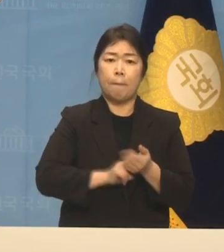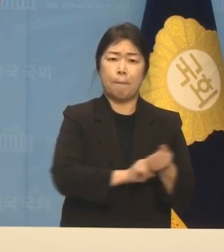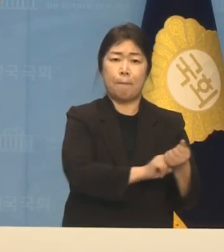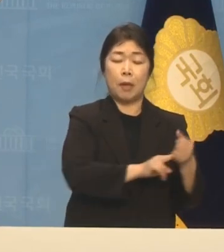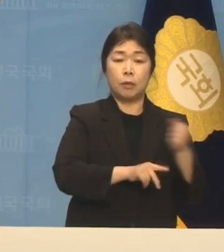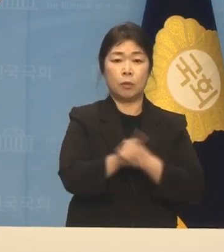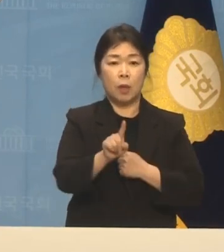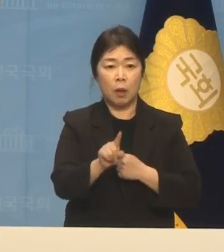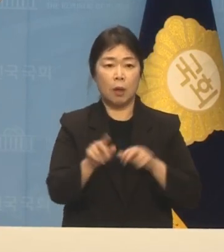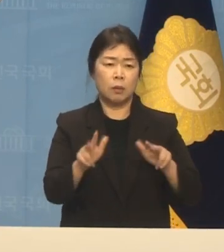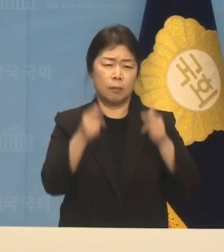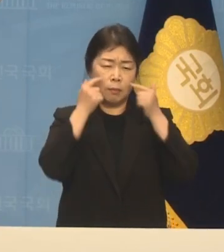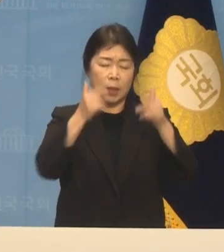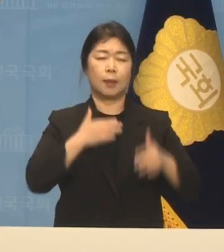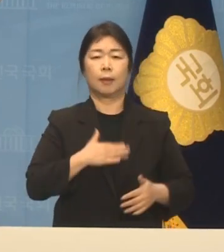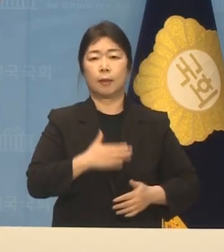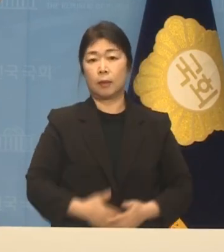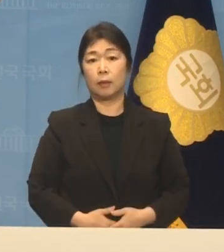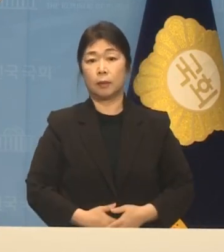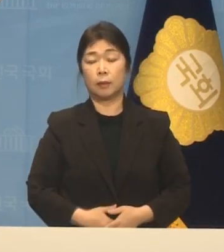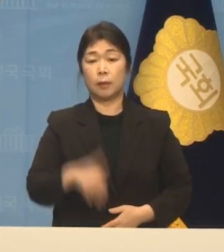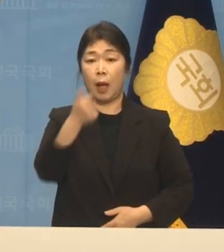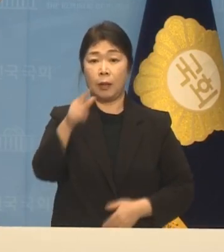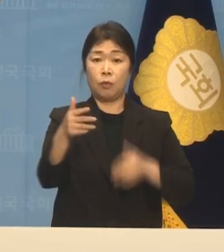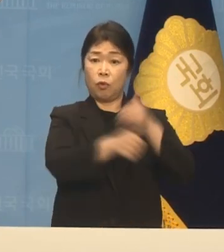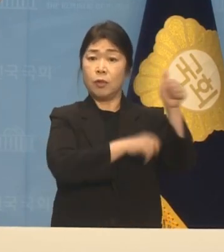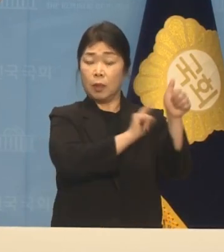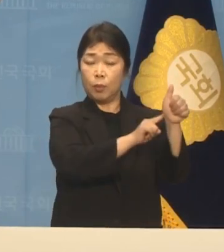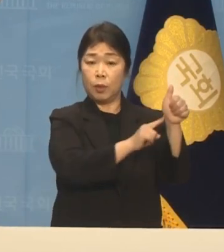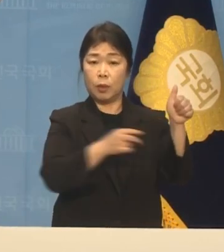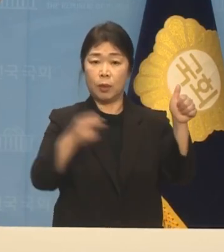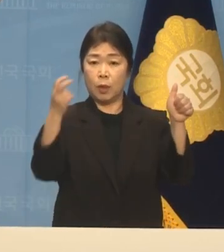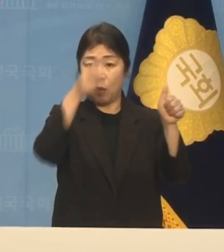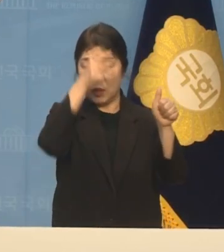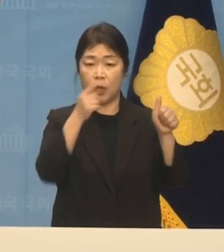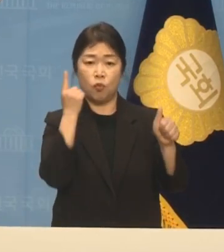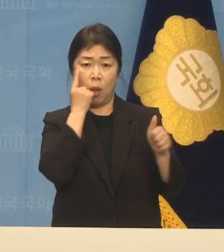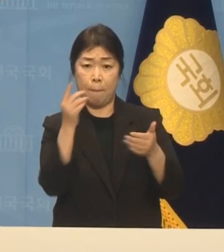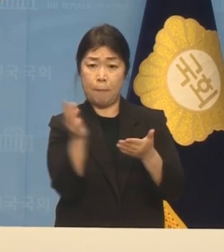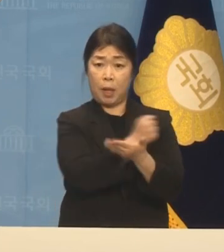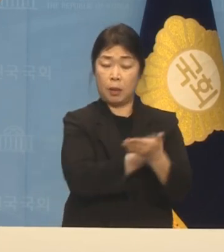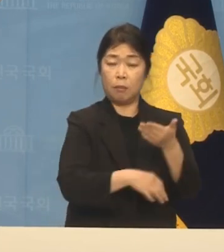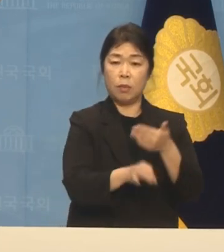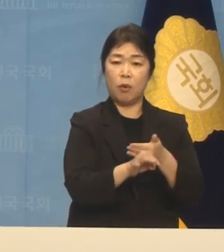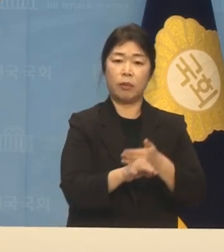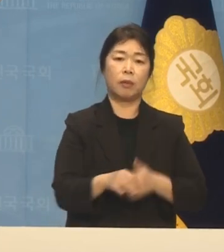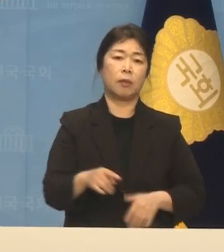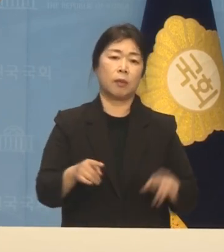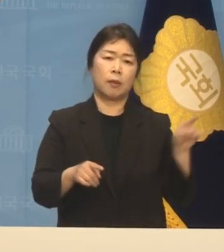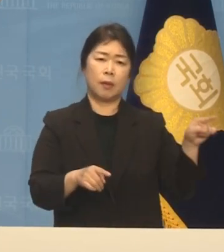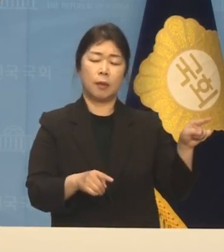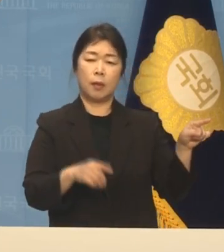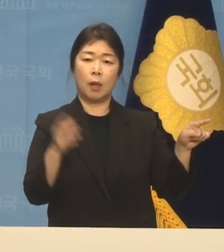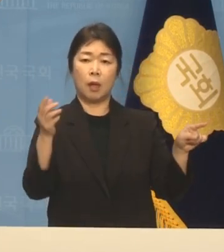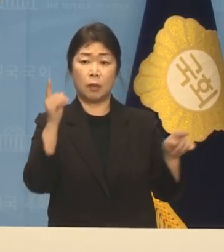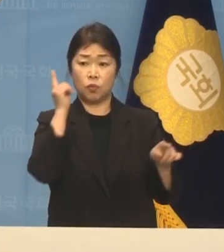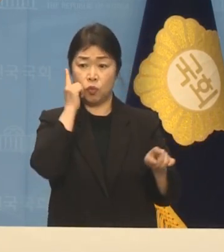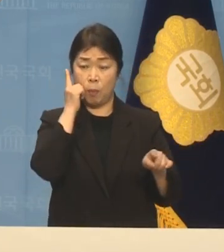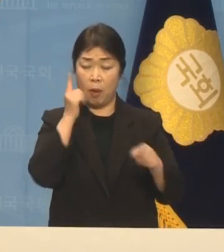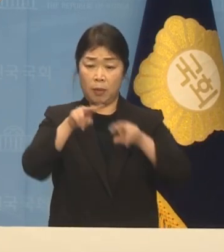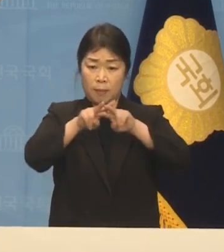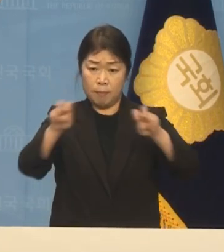명확하게 이해가 됩니다. 한동훈 위원장도 검찰에게 휴대폰을 뺏기면 디지털 캐비넷에